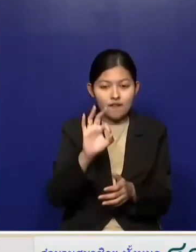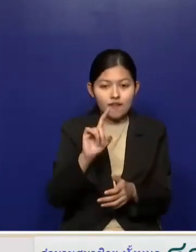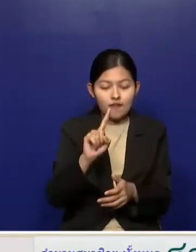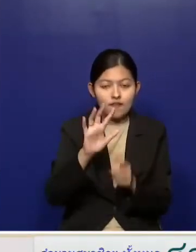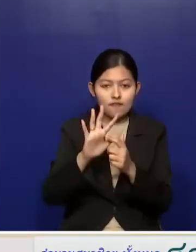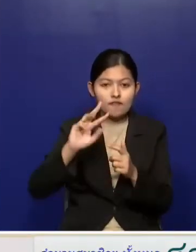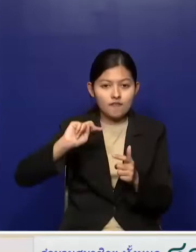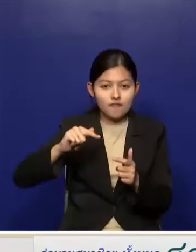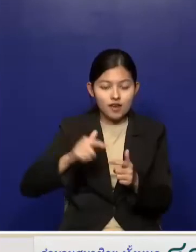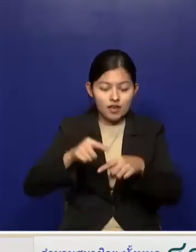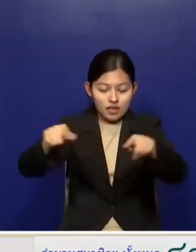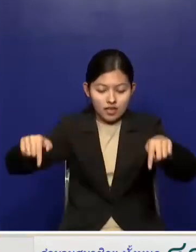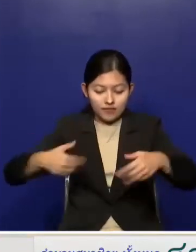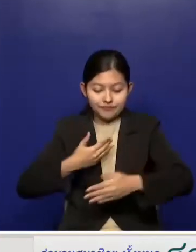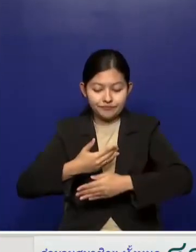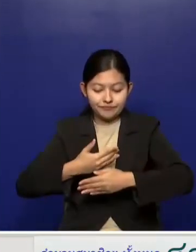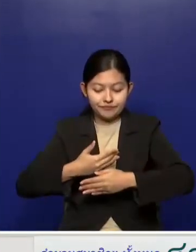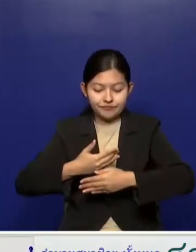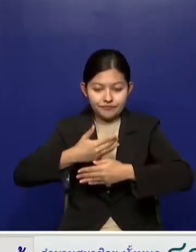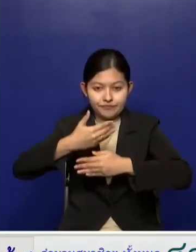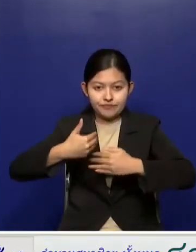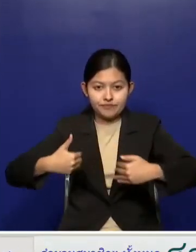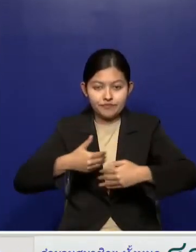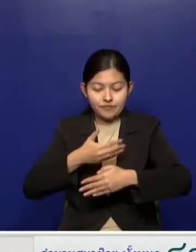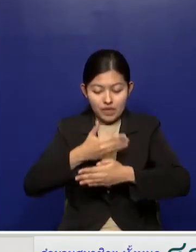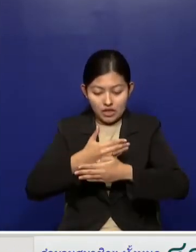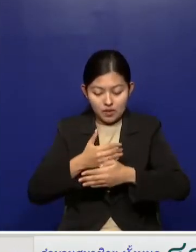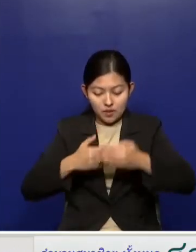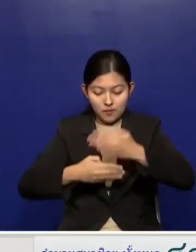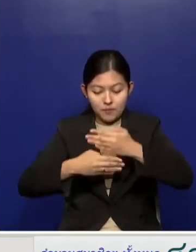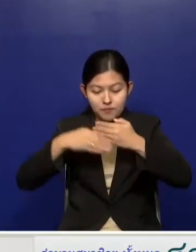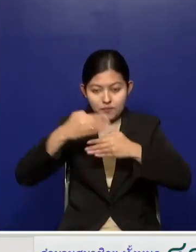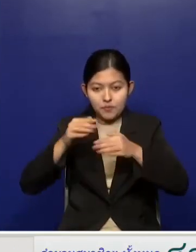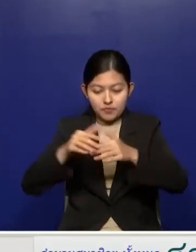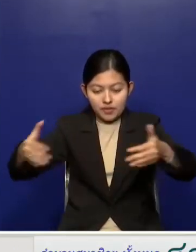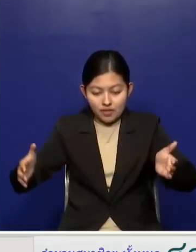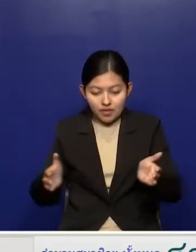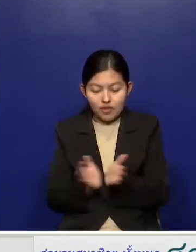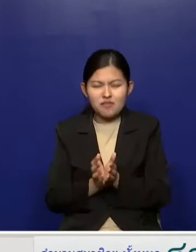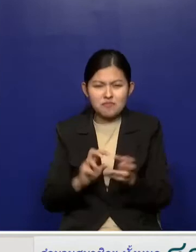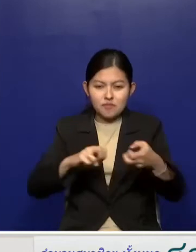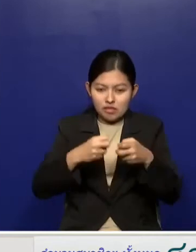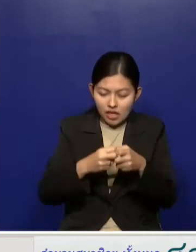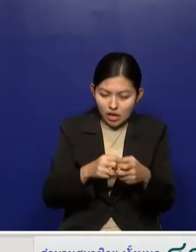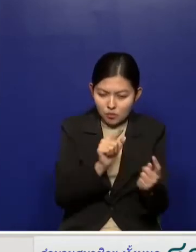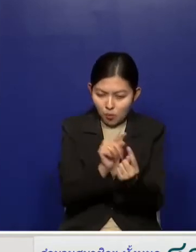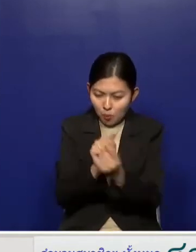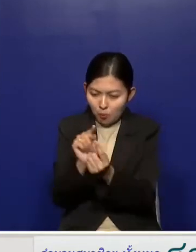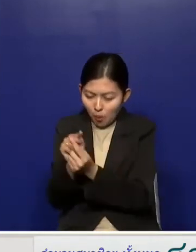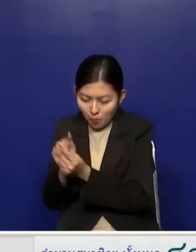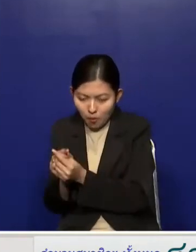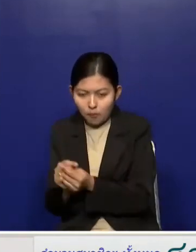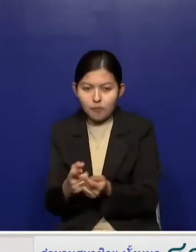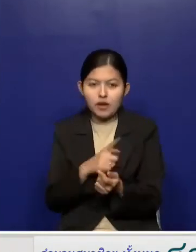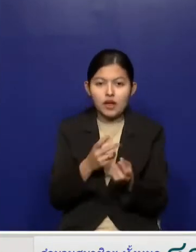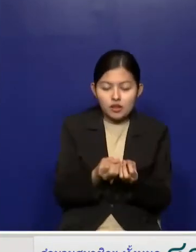็โครงสรางทางugenาที่มีขนาดเลกตามโครงการเหล่านี้ปัญหาทเกิดขททุกคน่านราบitä tadiเป็เรองที่